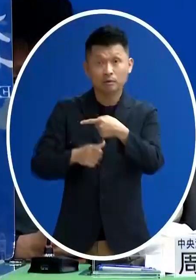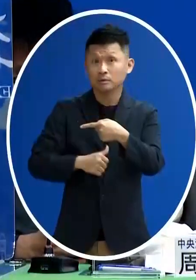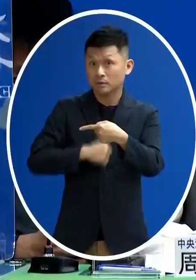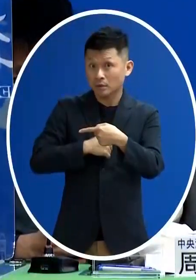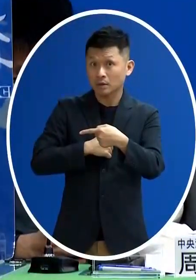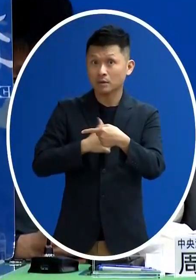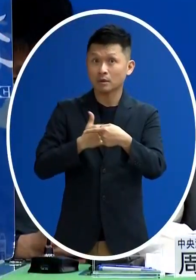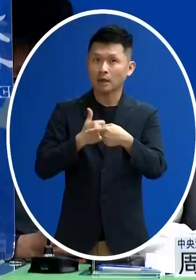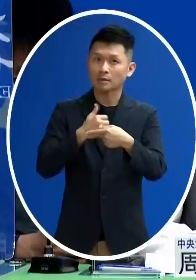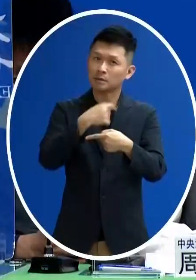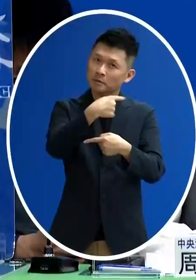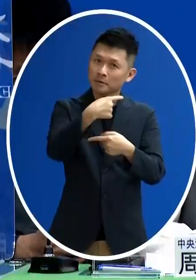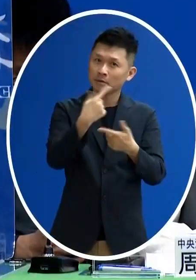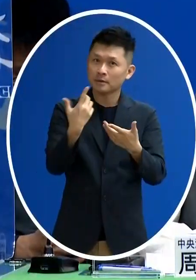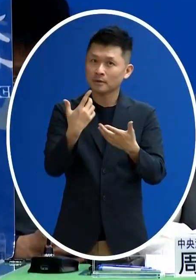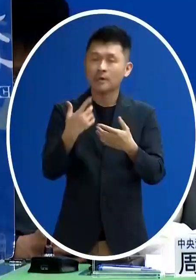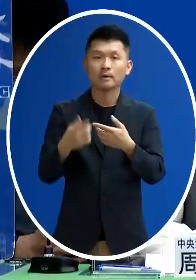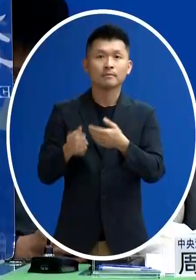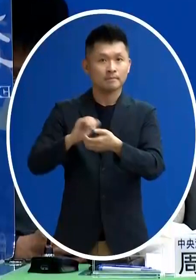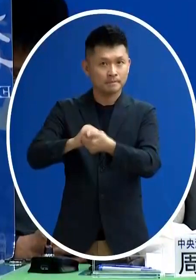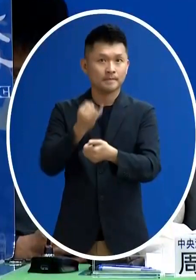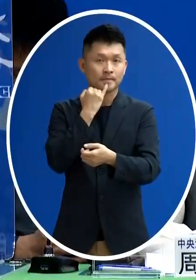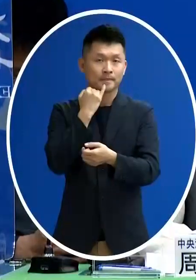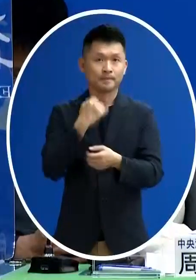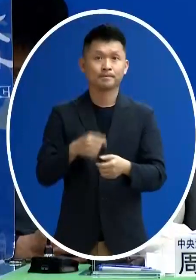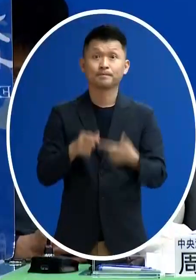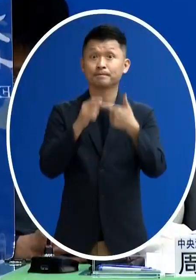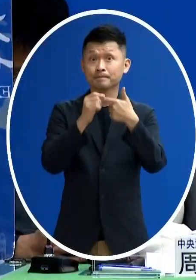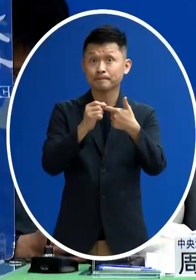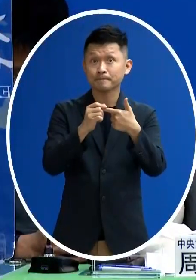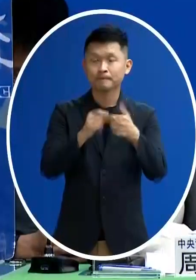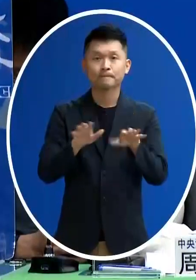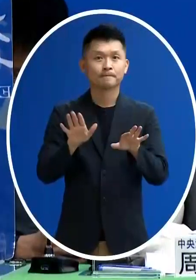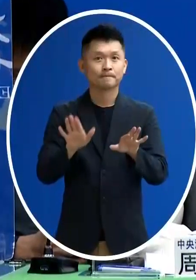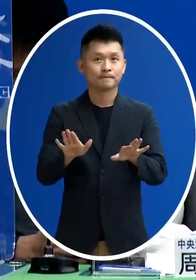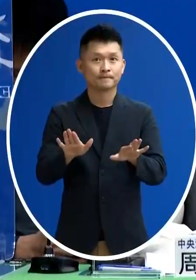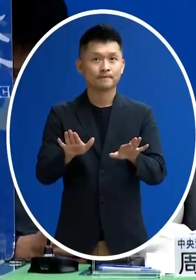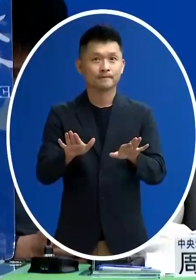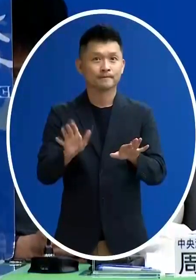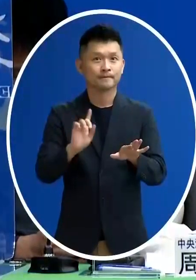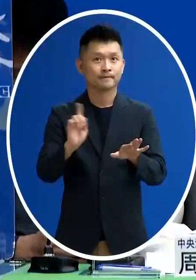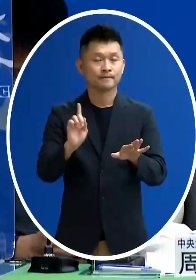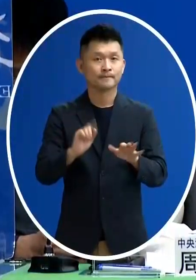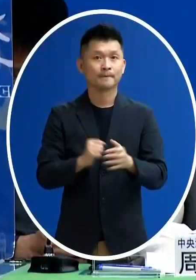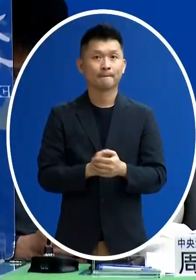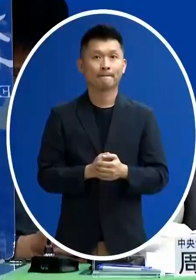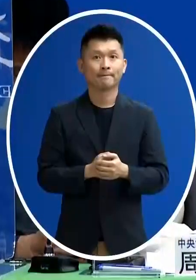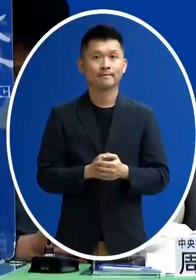这个确诊的个案。那第六点就是因为我目前正在做，就是